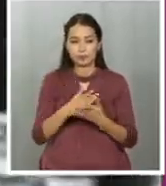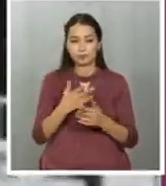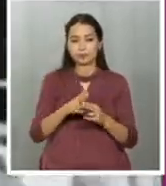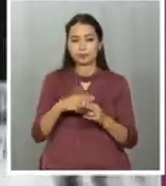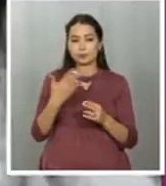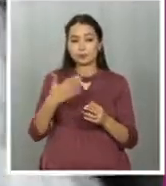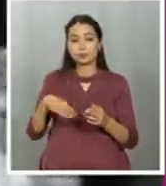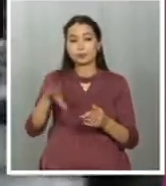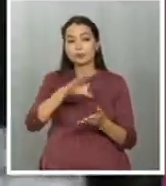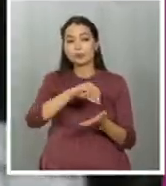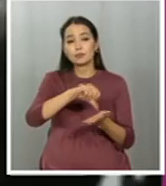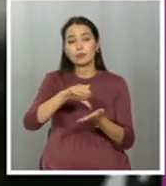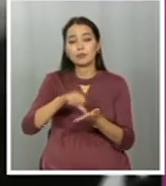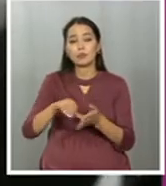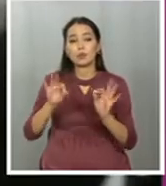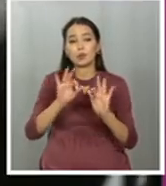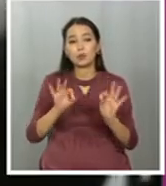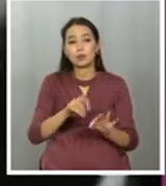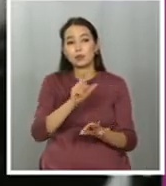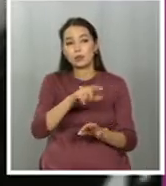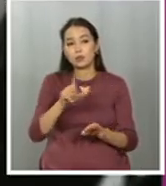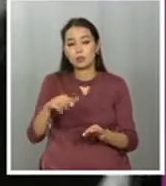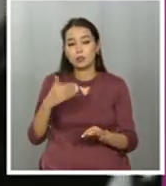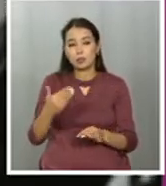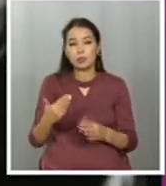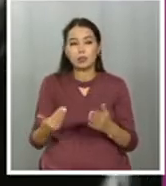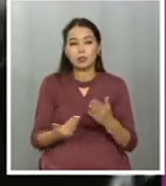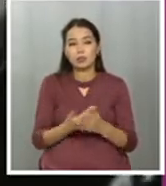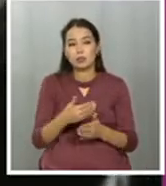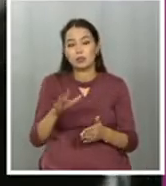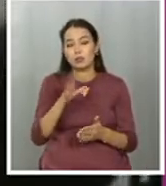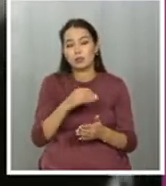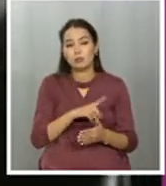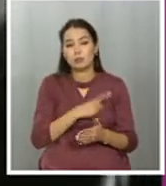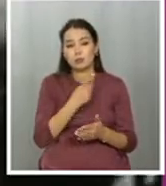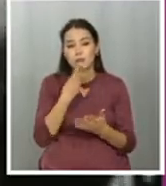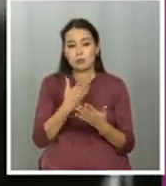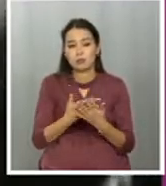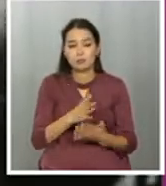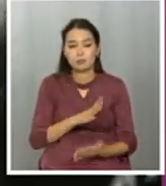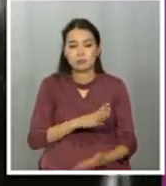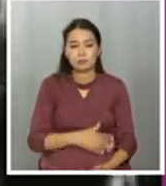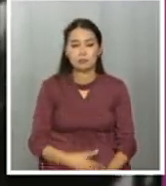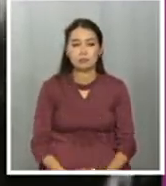шыққан өнерпаздардың өнері болса, жаңағы әсерден де асып түседі.